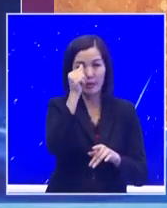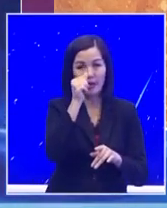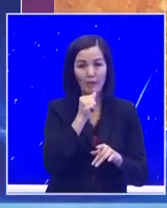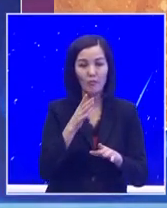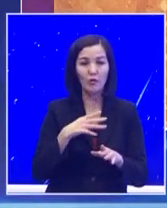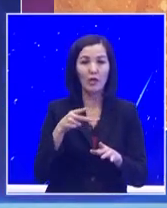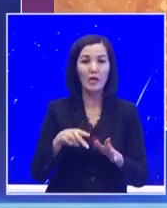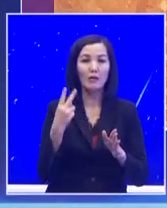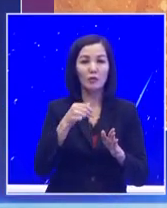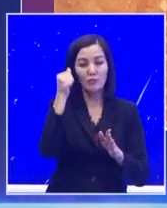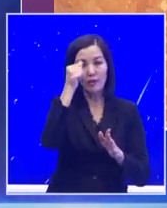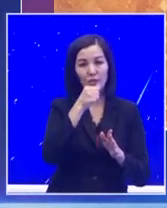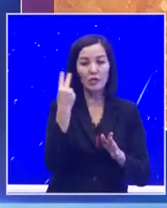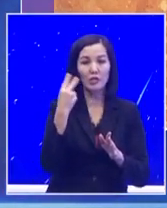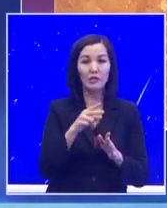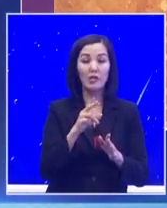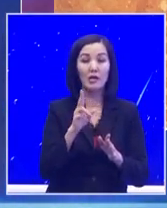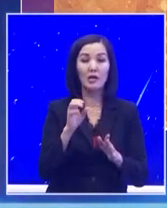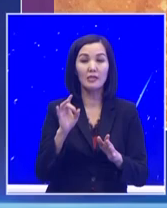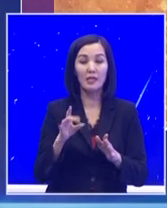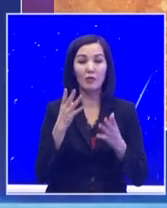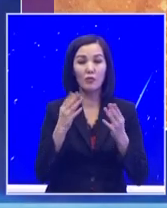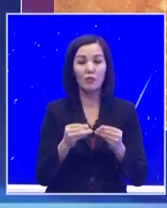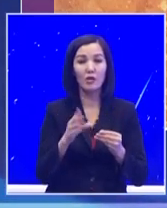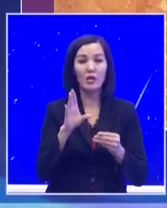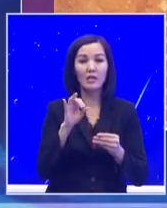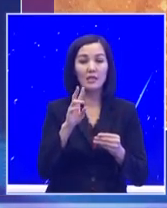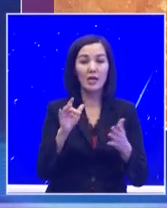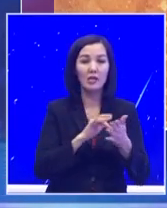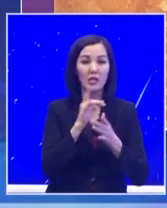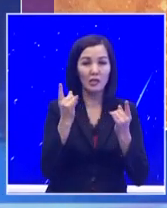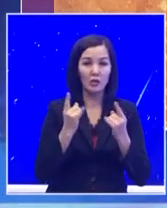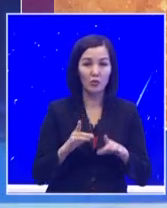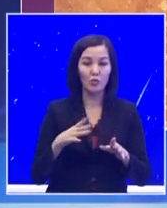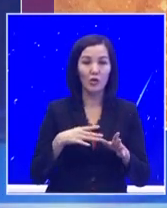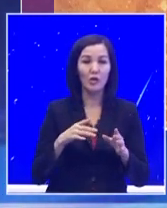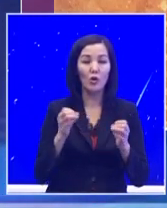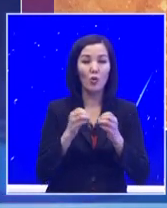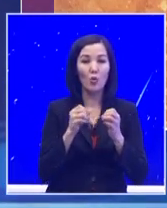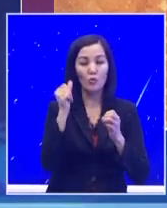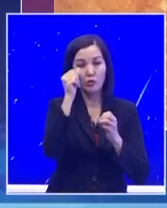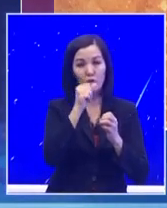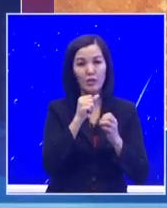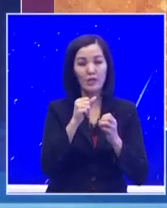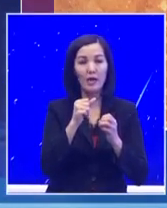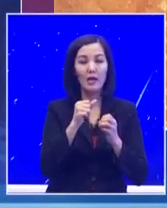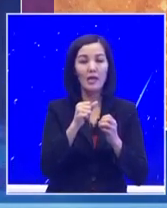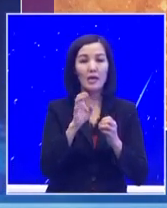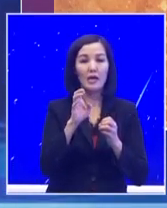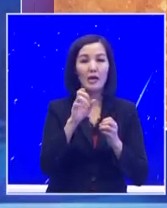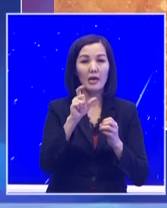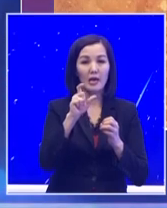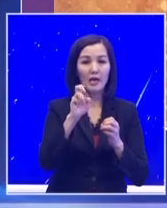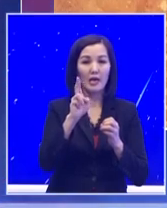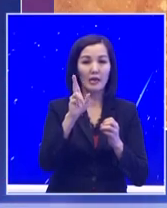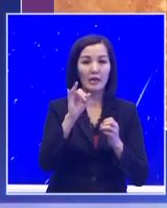Ол 2020 жылы 20 қаңтарда Сарыағаш қаласында дүниеге келген. Сондай-ақ соңғы 10 жылда ата-аналар балаларына хәкім есімін